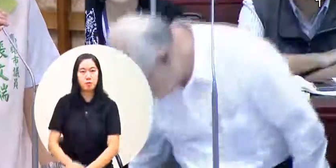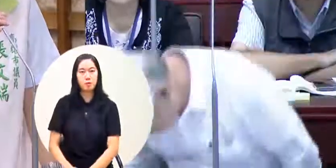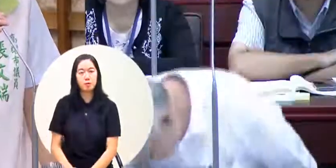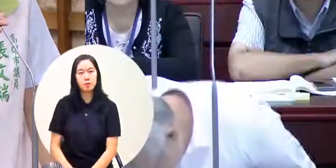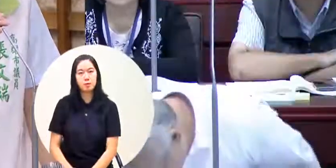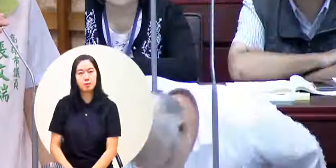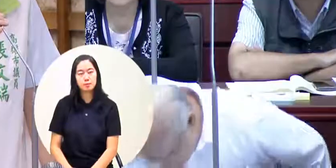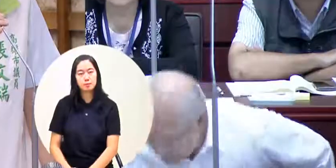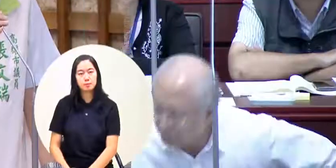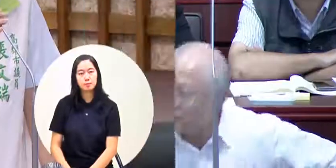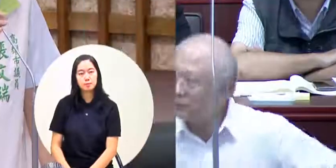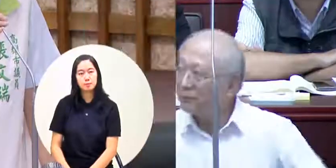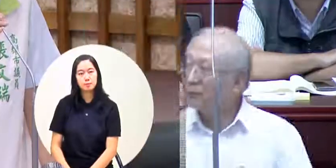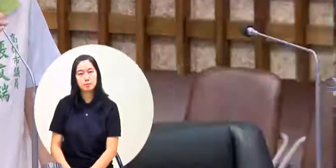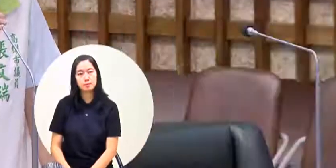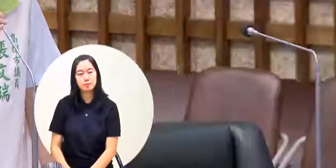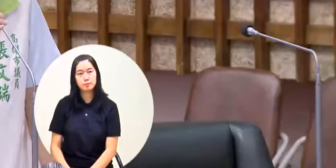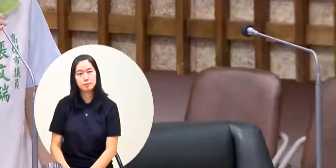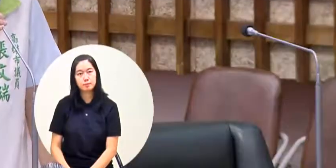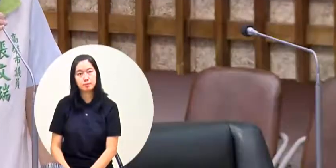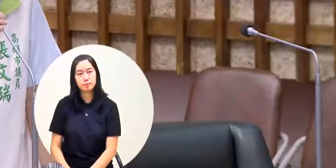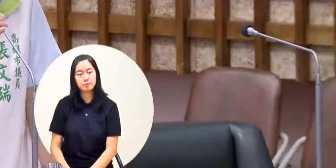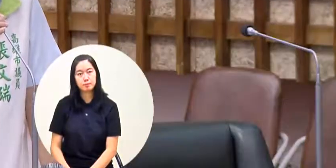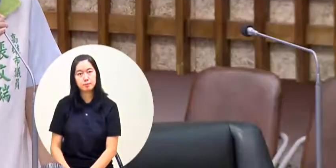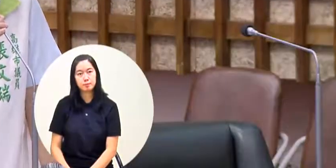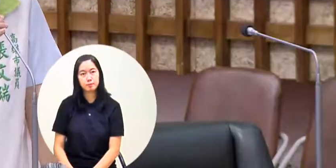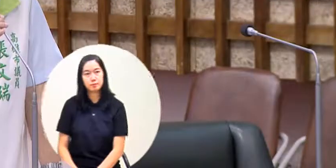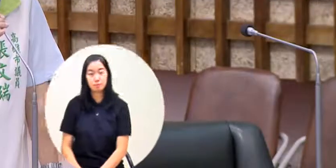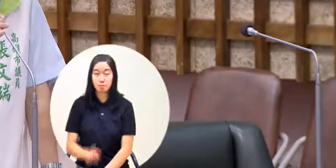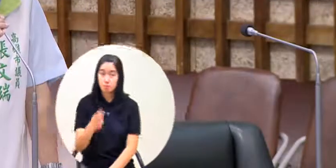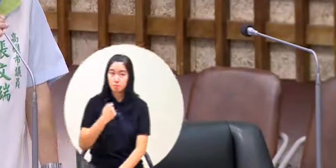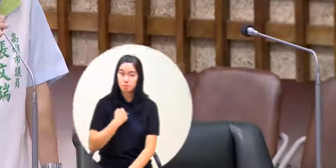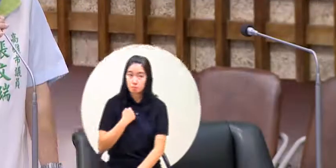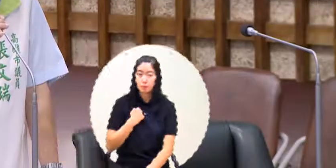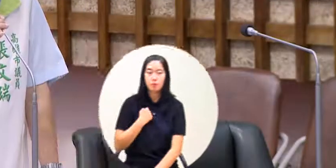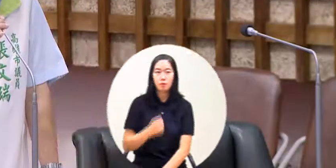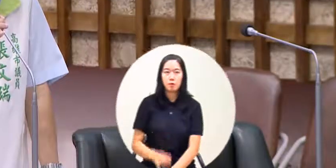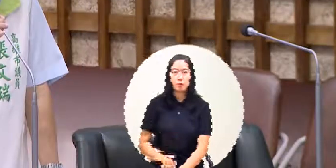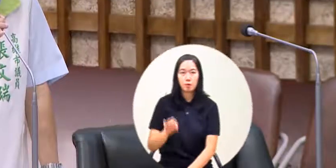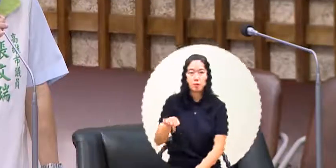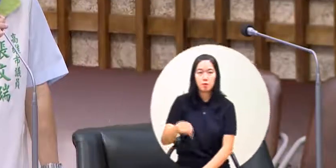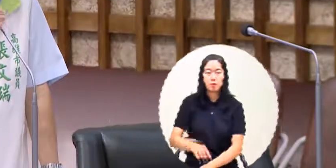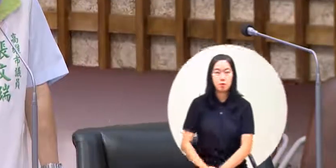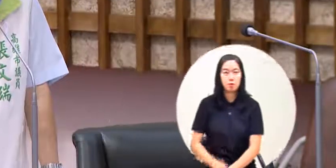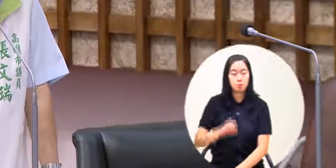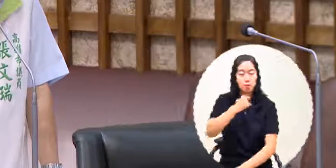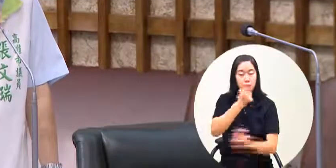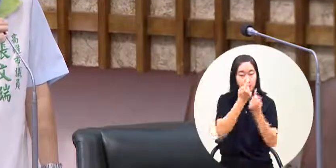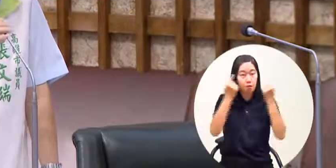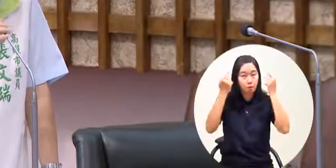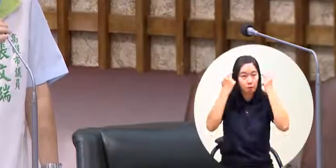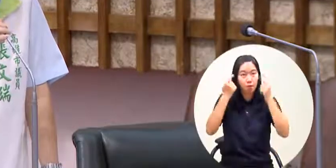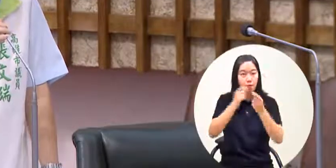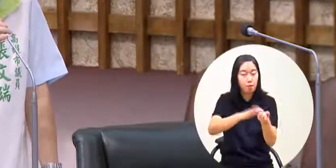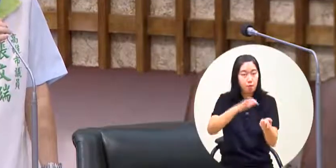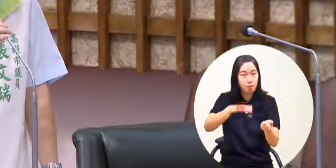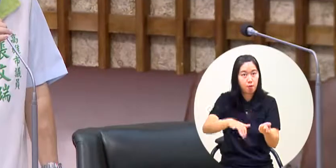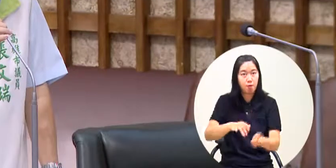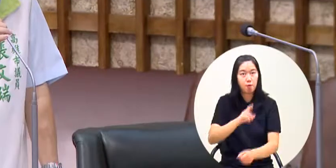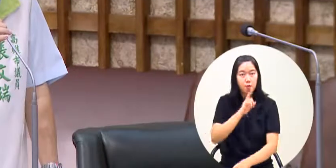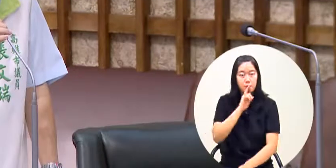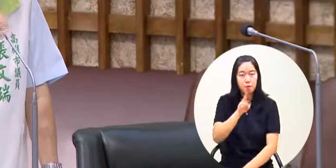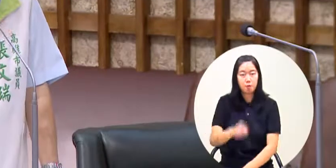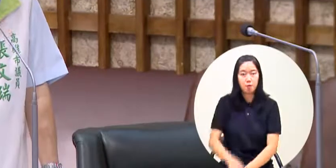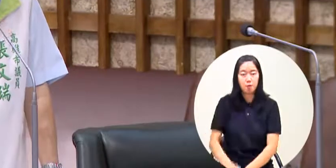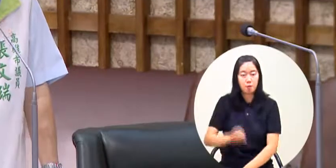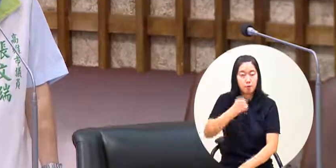坐。应该伫媒体你有哪有看过啦吼？按台台，按会使讲台湾。啊，宋大景的这个病院